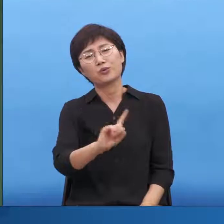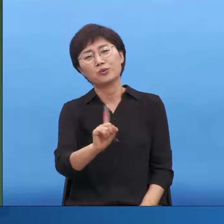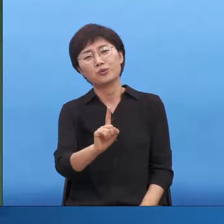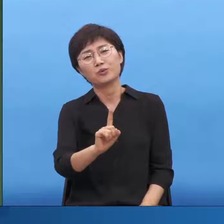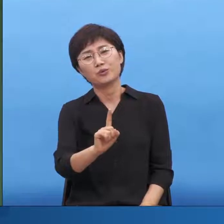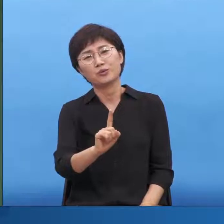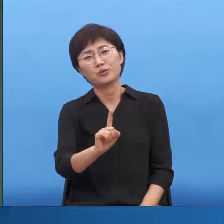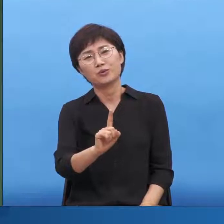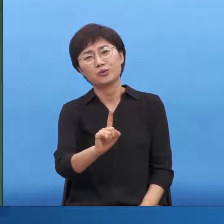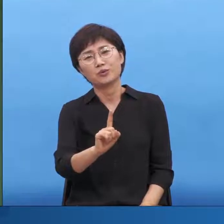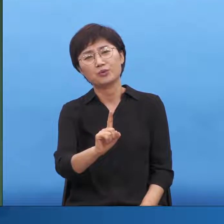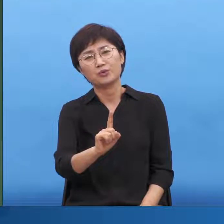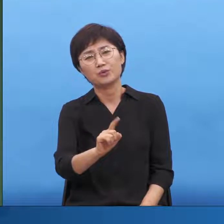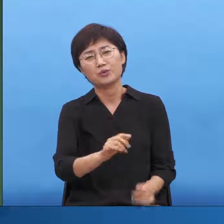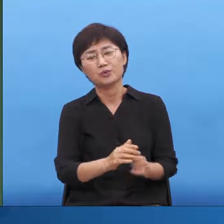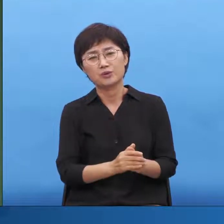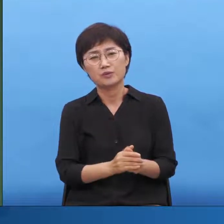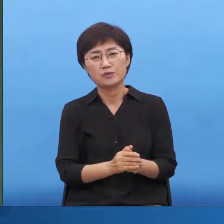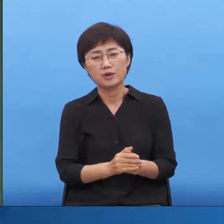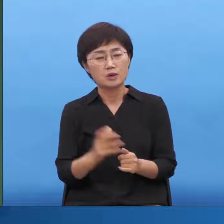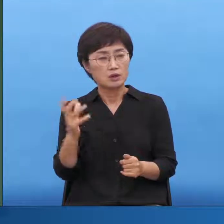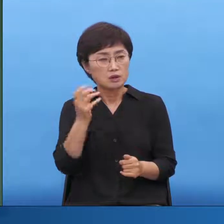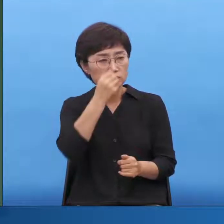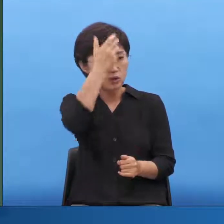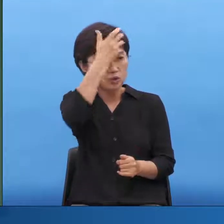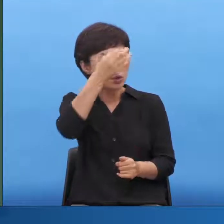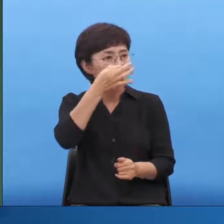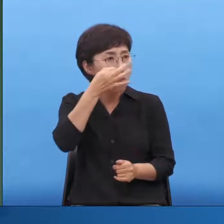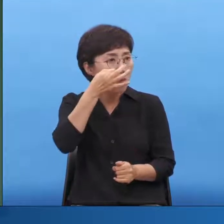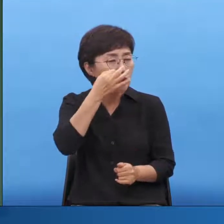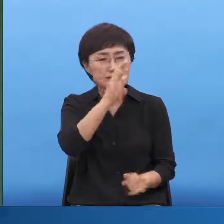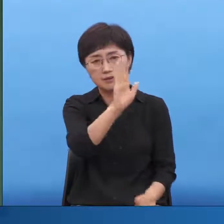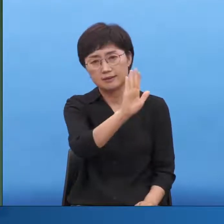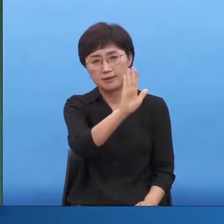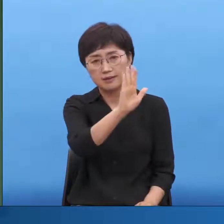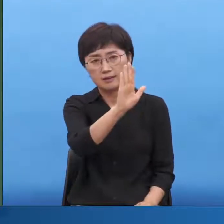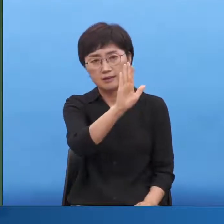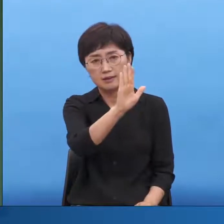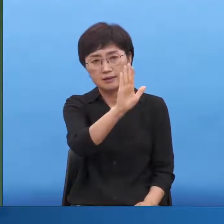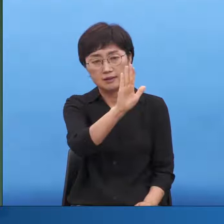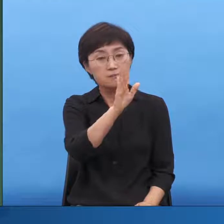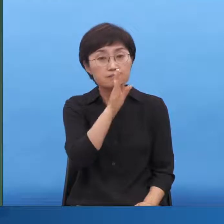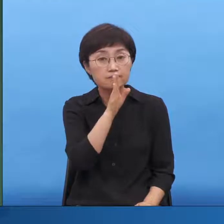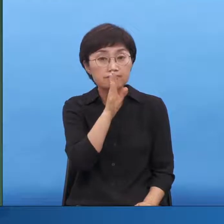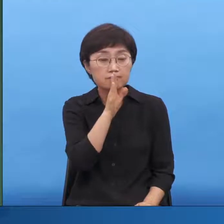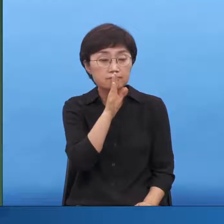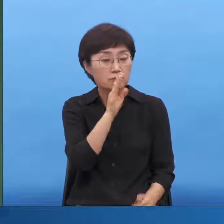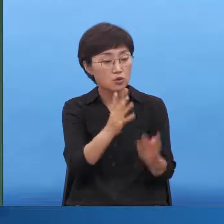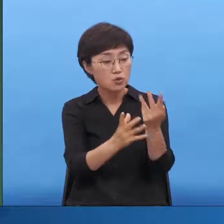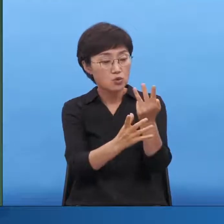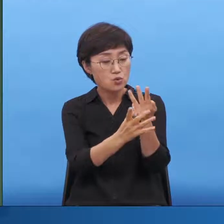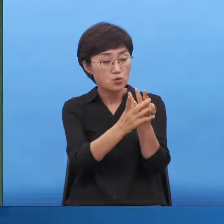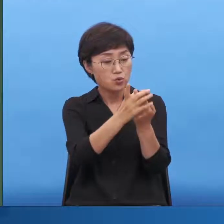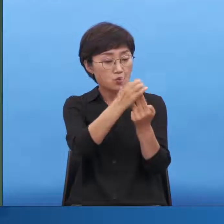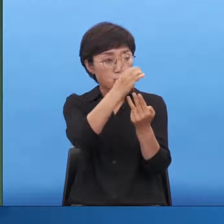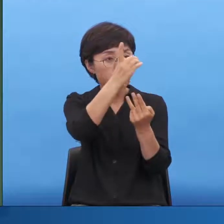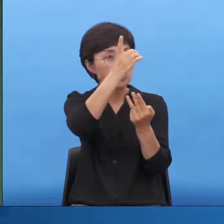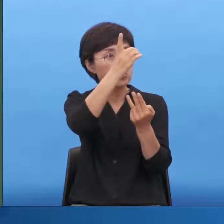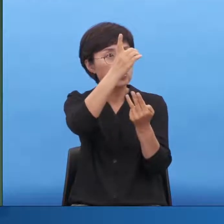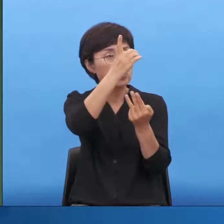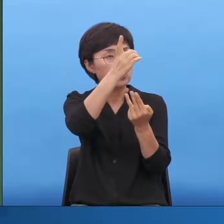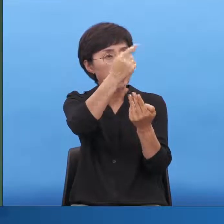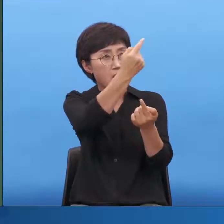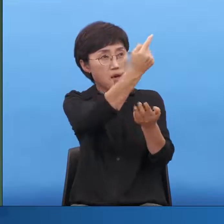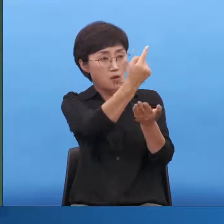他们花钱花时间去跳大神，就相信肯定会被鬼附。但是为什么这一刻我们祷告的时候， 단지 표가 안 나니까 표가 안 나는 게 진짜란 말이야. 렘넌트들이 하나님의 성삼위나 하나님 내게 임하는데 전혀 표가 안